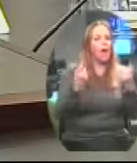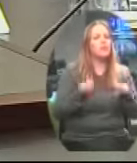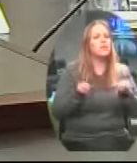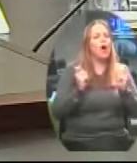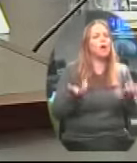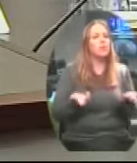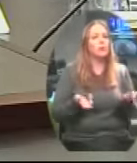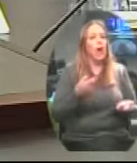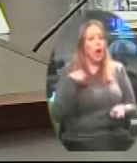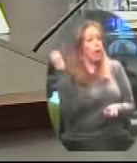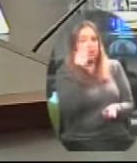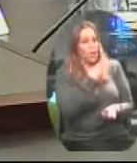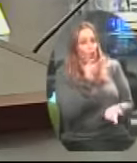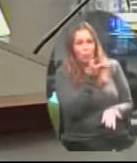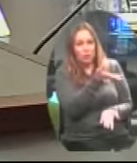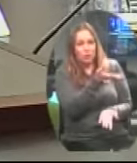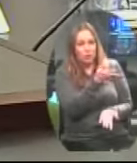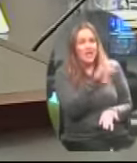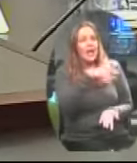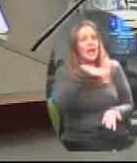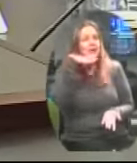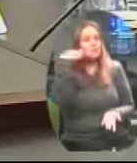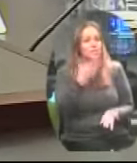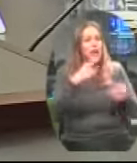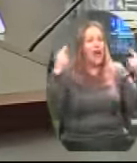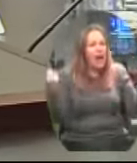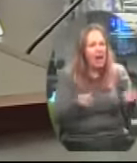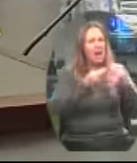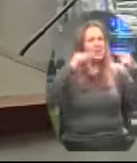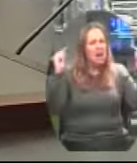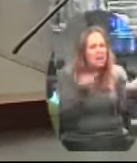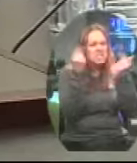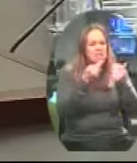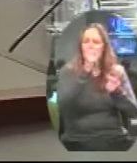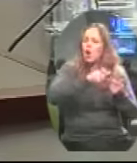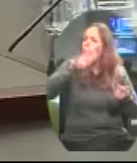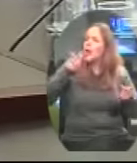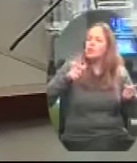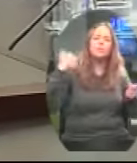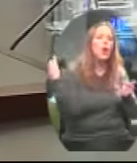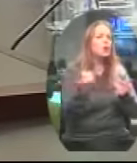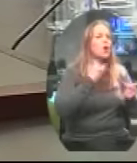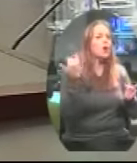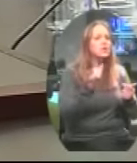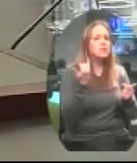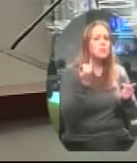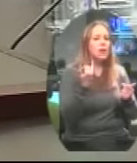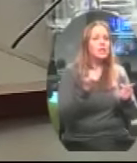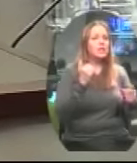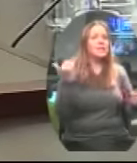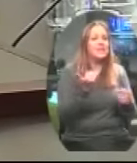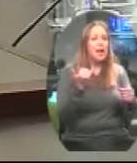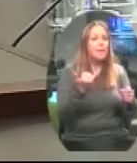השרה רגב, איך את מספיקה לריב ולהסתכסך עם כל האנשים כל הזמן? איך את בכל ברית מילה רוצה להיות